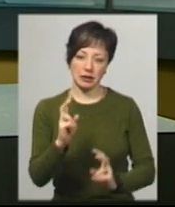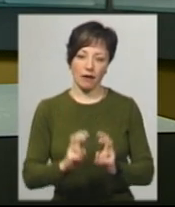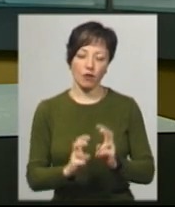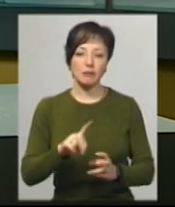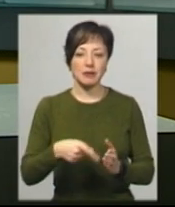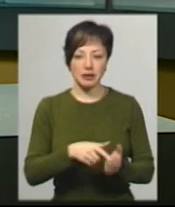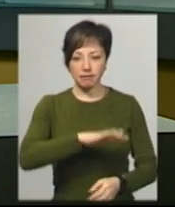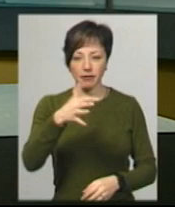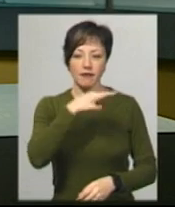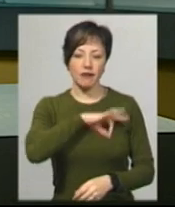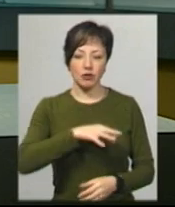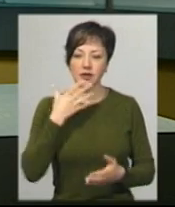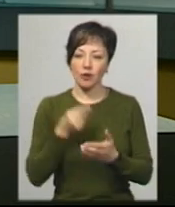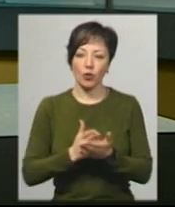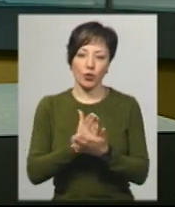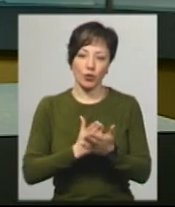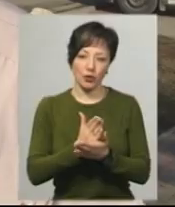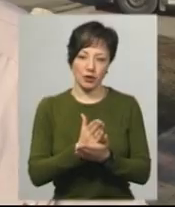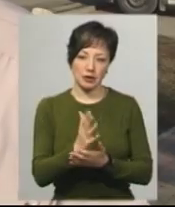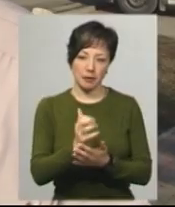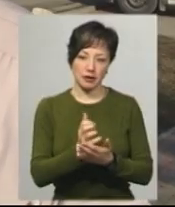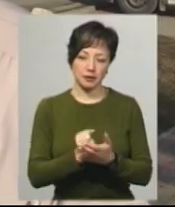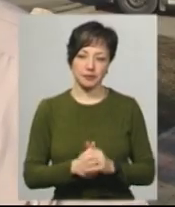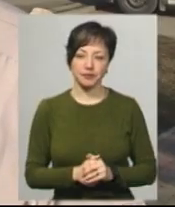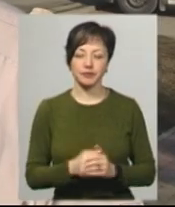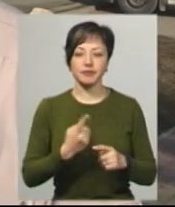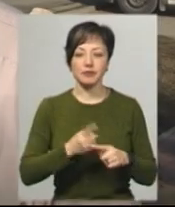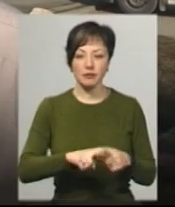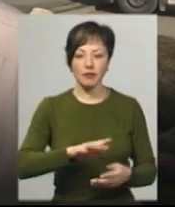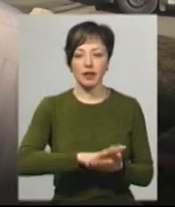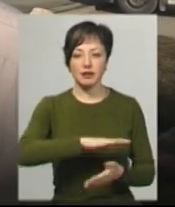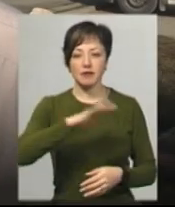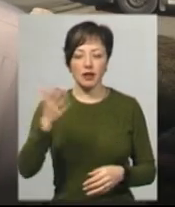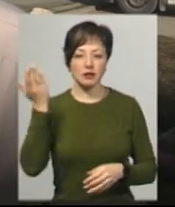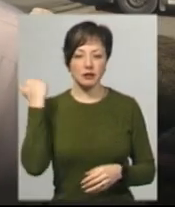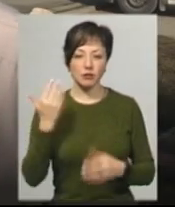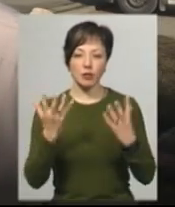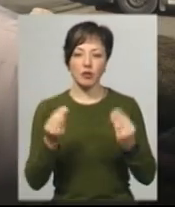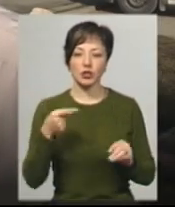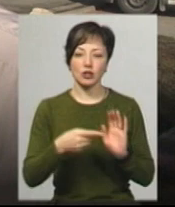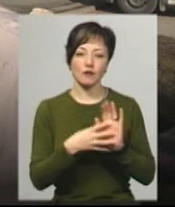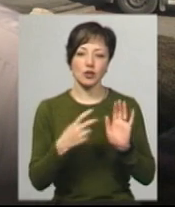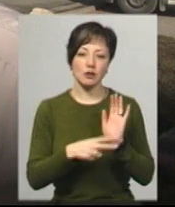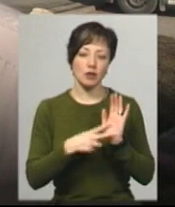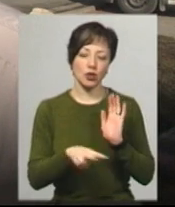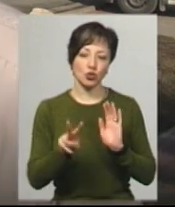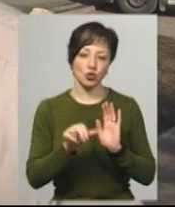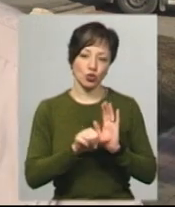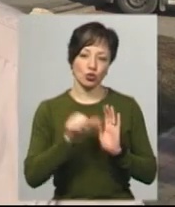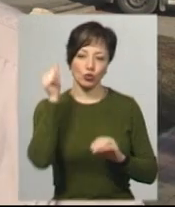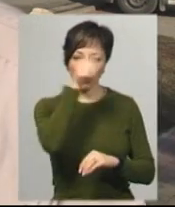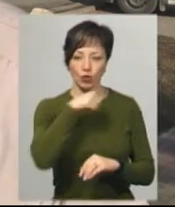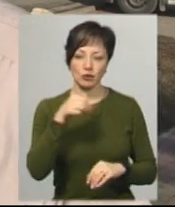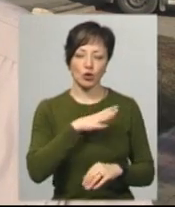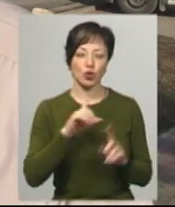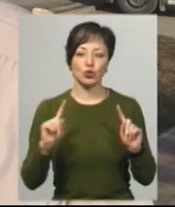міський смітник використав свій ресурс. Це звалище, яке було на той момент, вже в 1976 році,